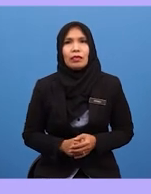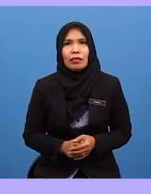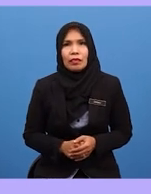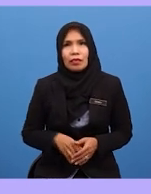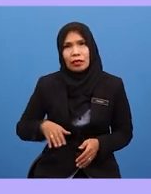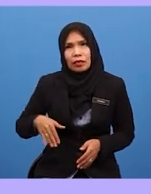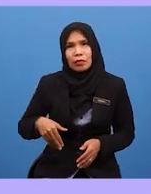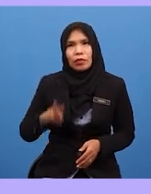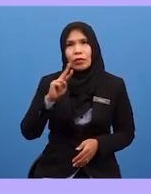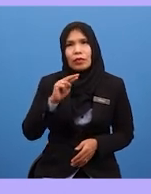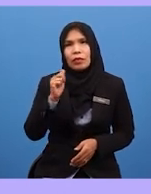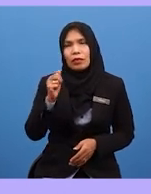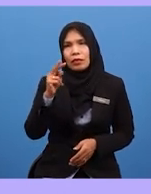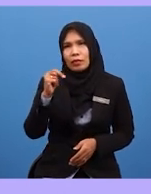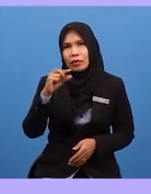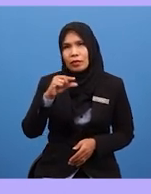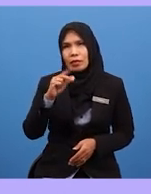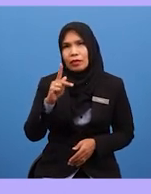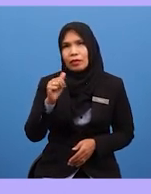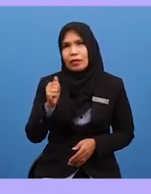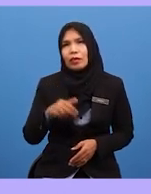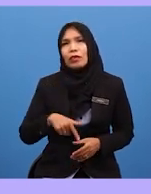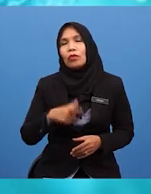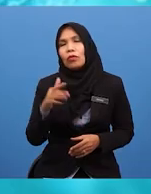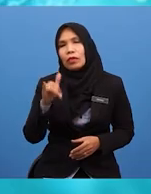luar yang baharu menjadi keras.